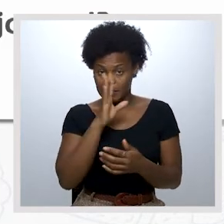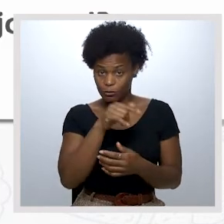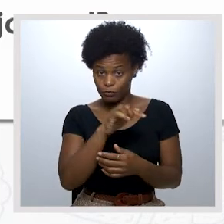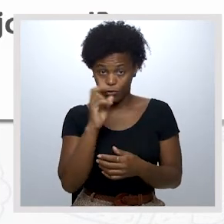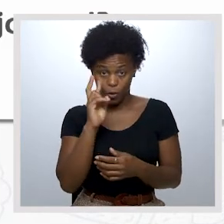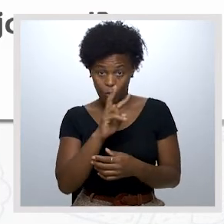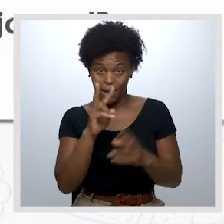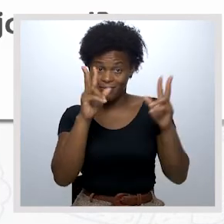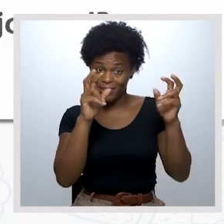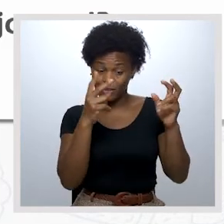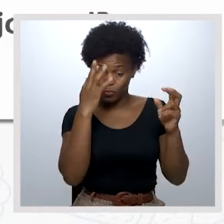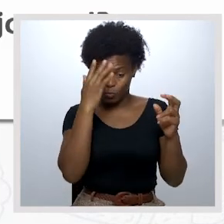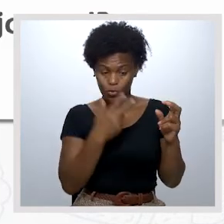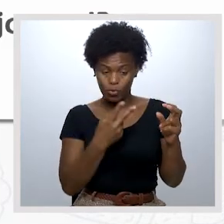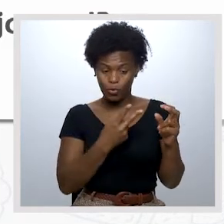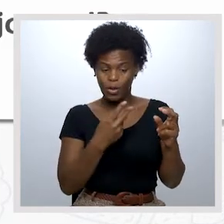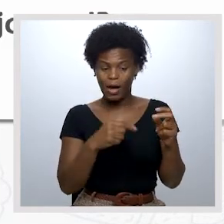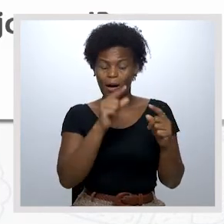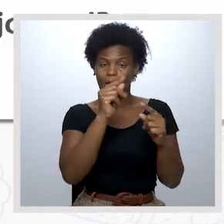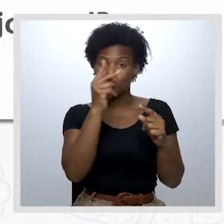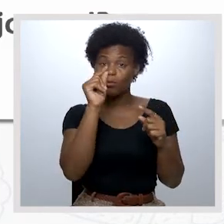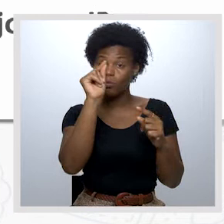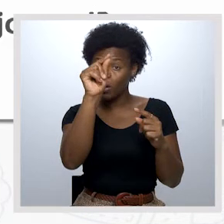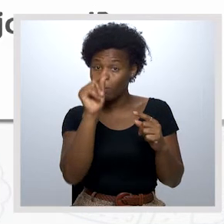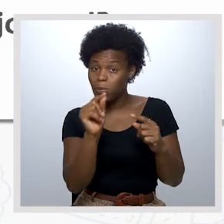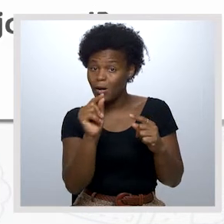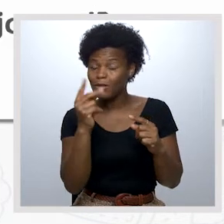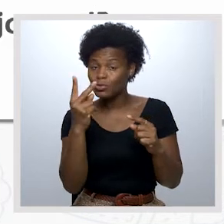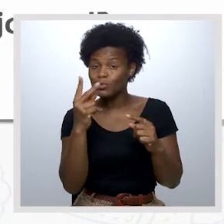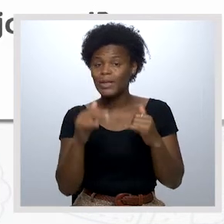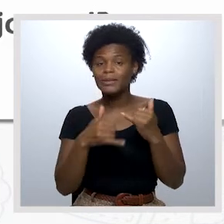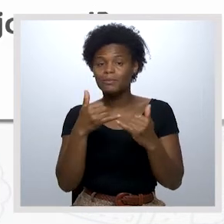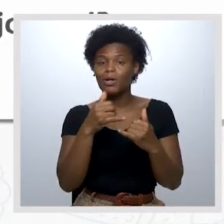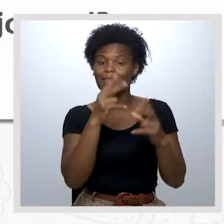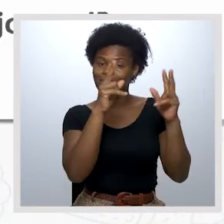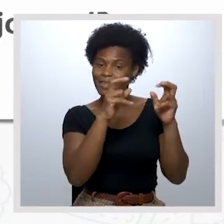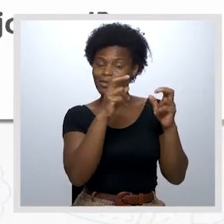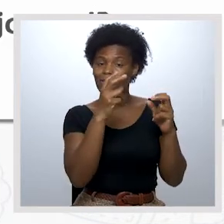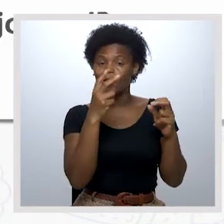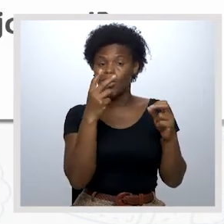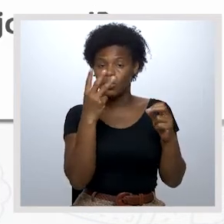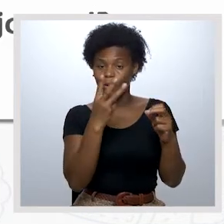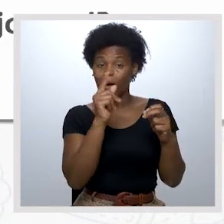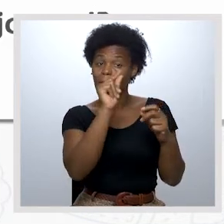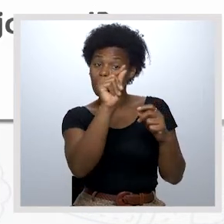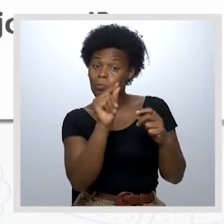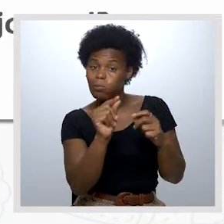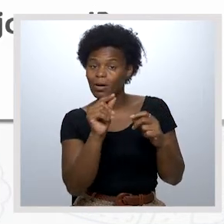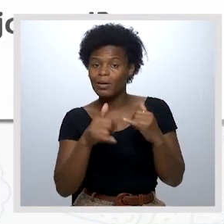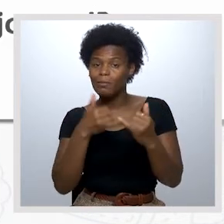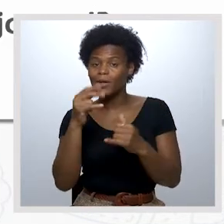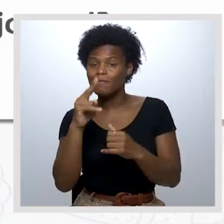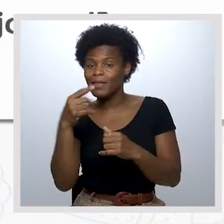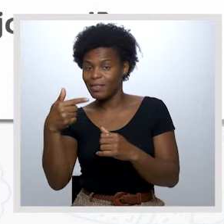titres 2, vous avez 2 points après la route. Titre 3, vous avez 2 points